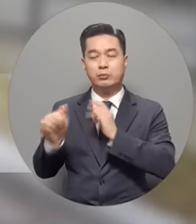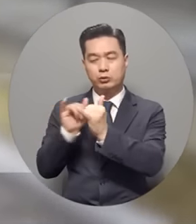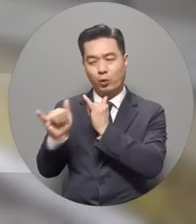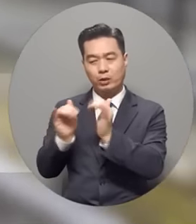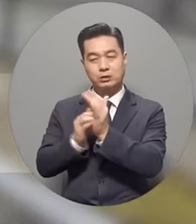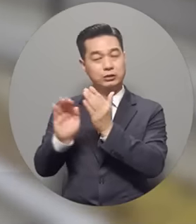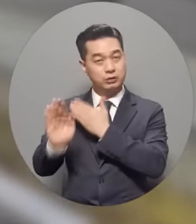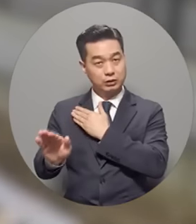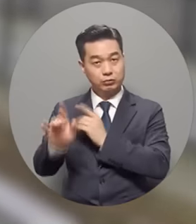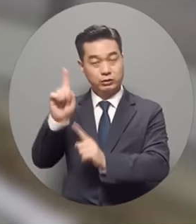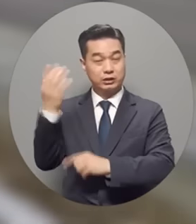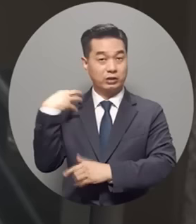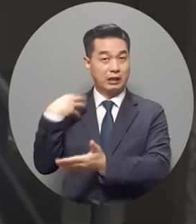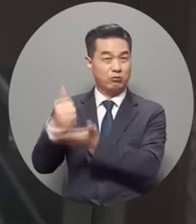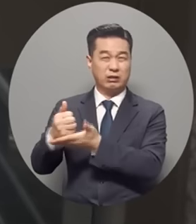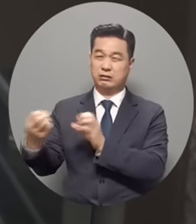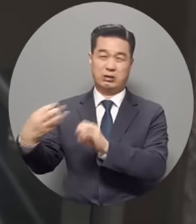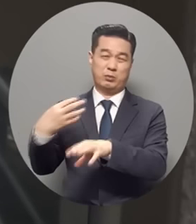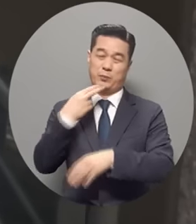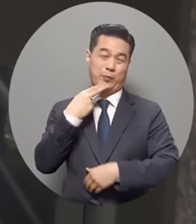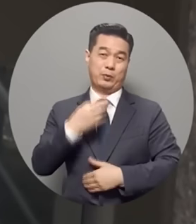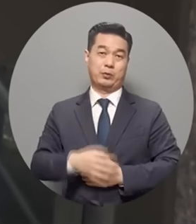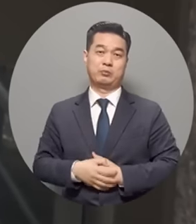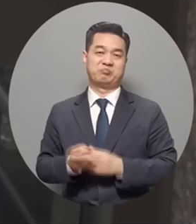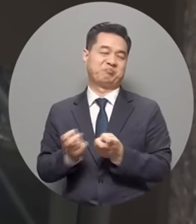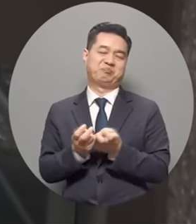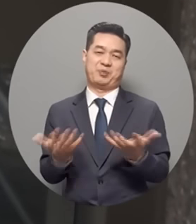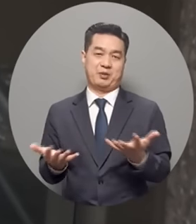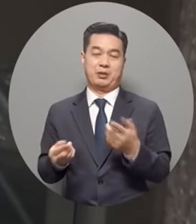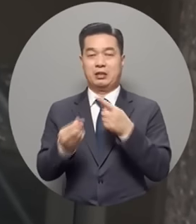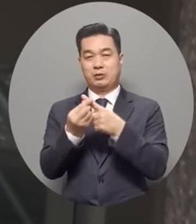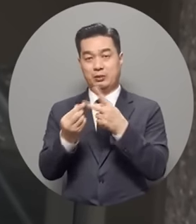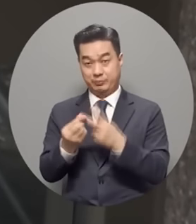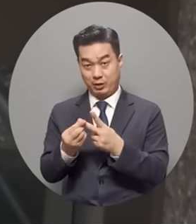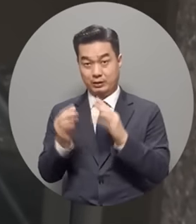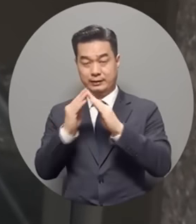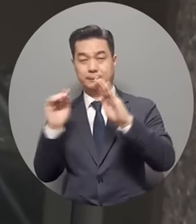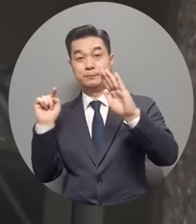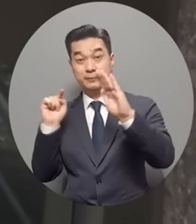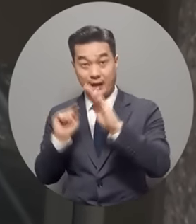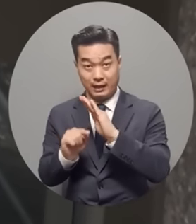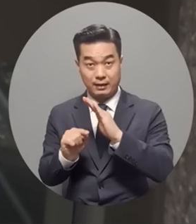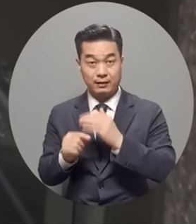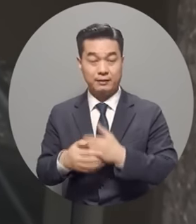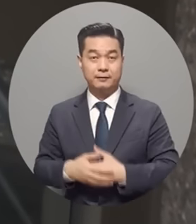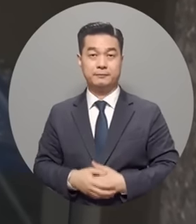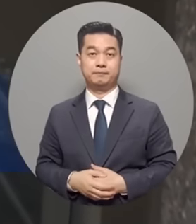전 장관은 답이 없었습니다. 어쩔 수 없이 두 차례 집도 찾아갔습니다.